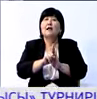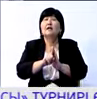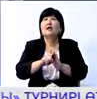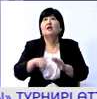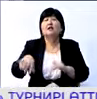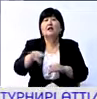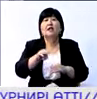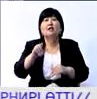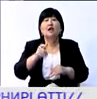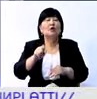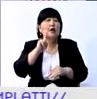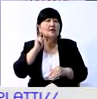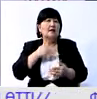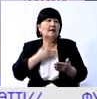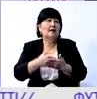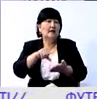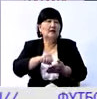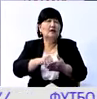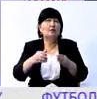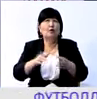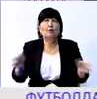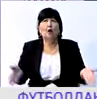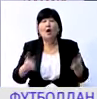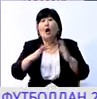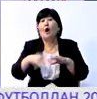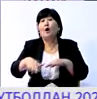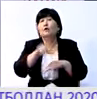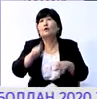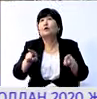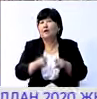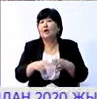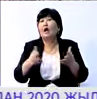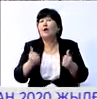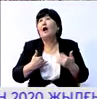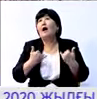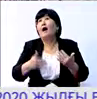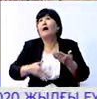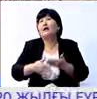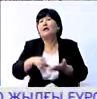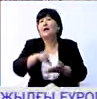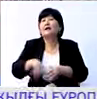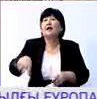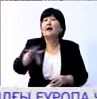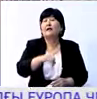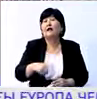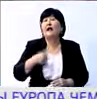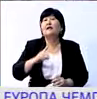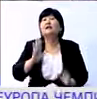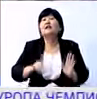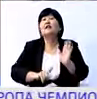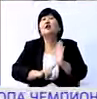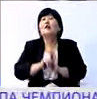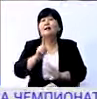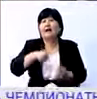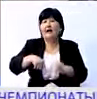жаңарған жаңаурған жастар еріктілер тобы көтерді. Аудан тұрғындары қоштады. Қайырымдылыққа атсалысқандардың дені ісін енді бастаған